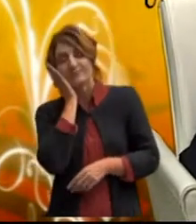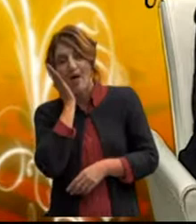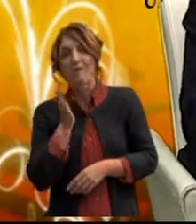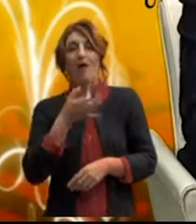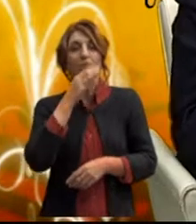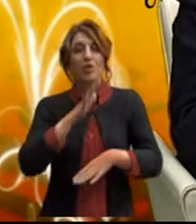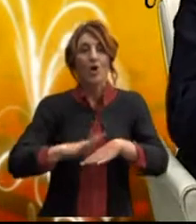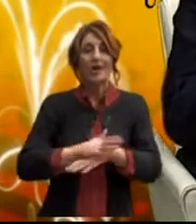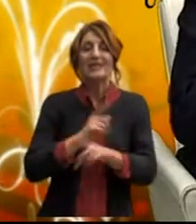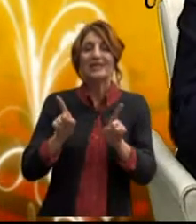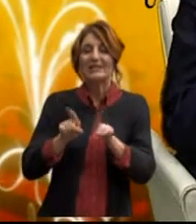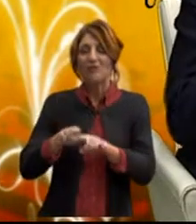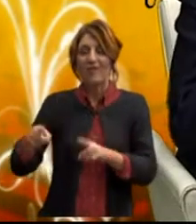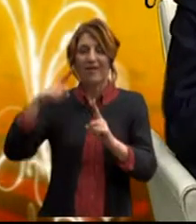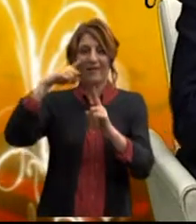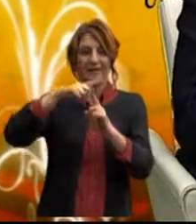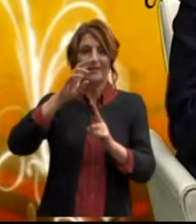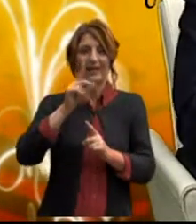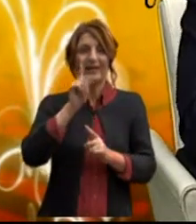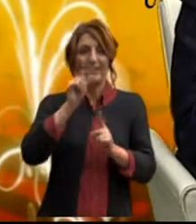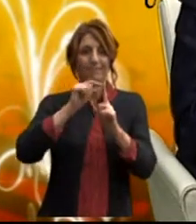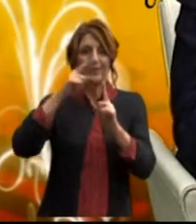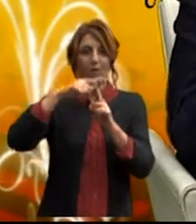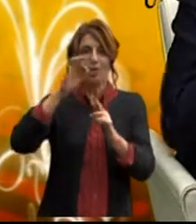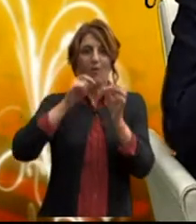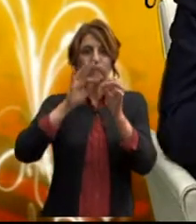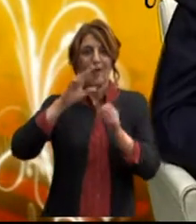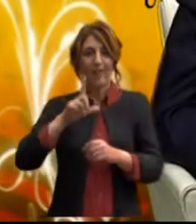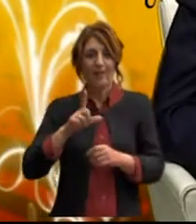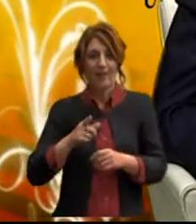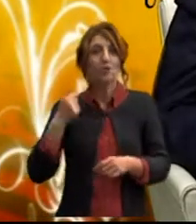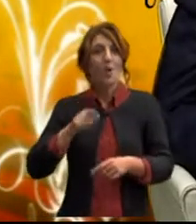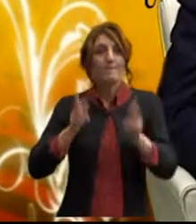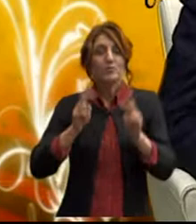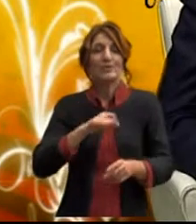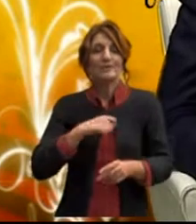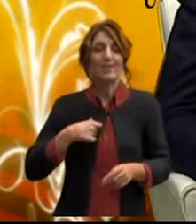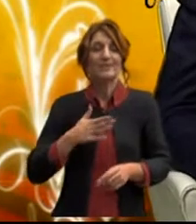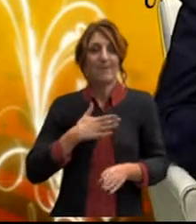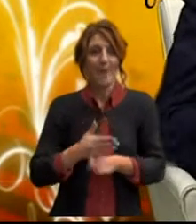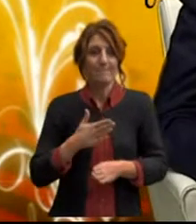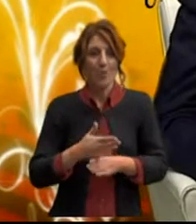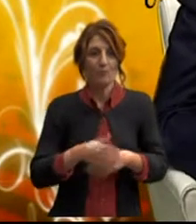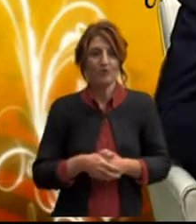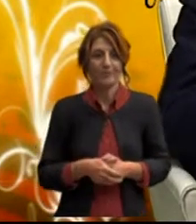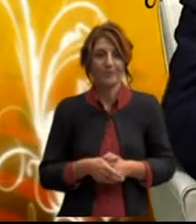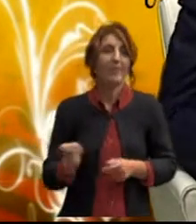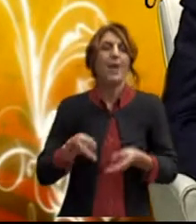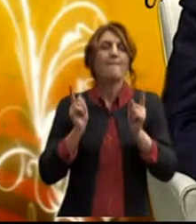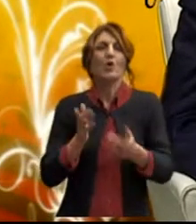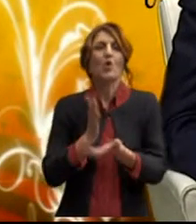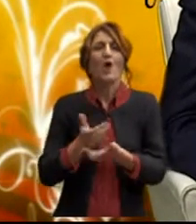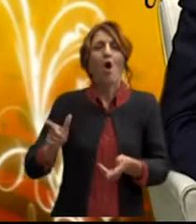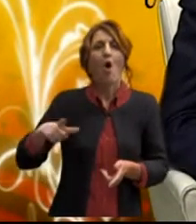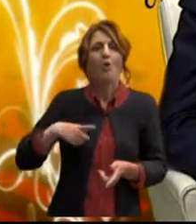sa ovim triptobelom. Pa onda ljudi sami sebi mogu pomoći na određen način. Tako da ne moraju uvijek očekivati